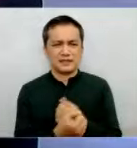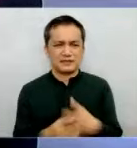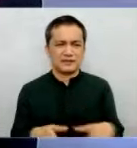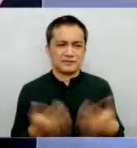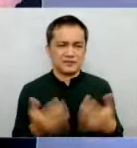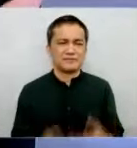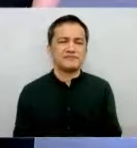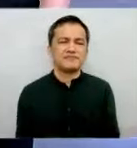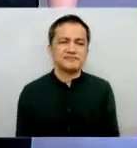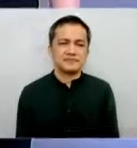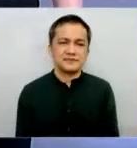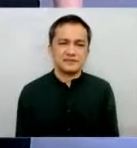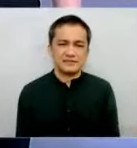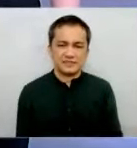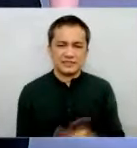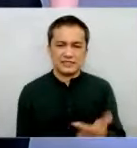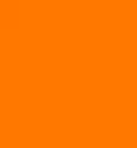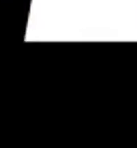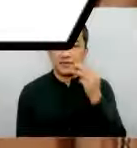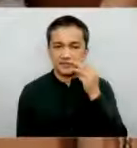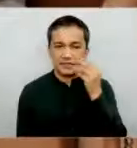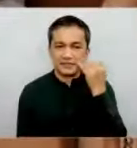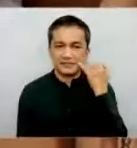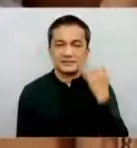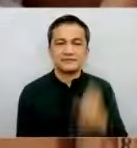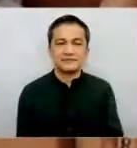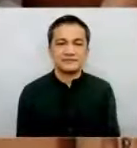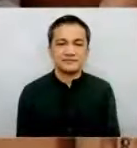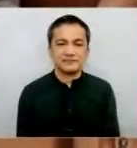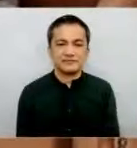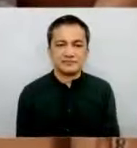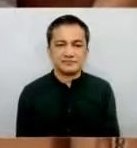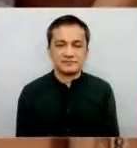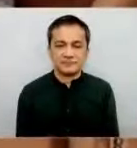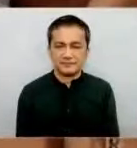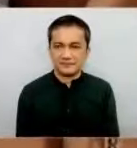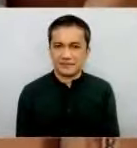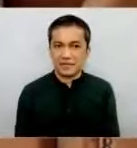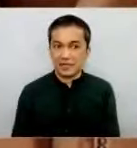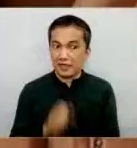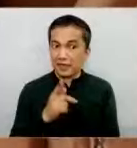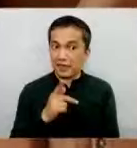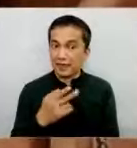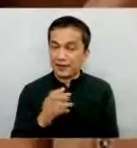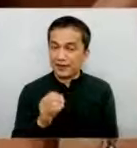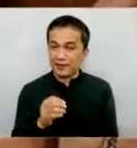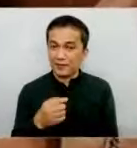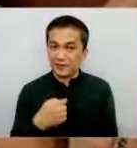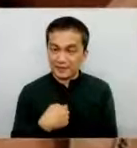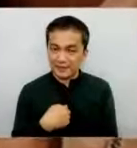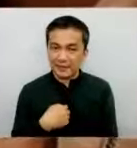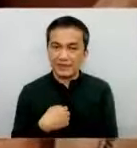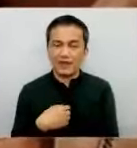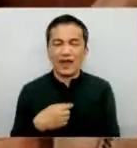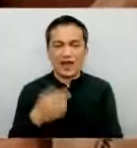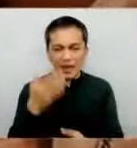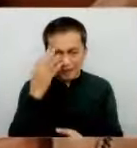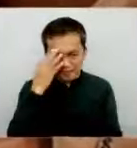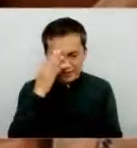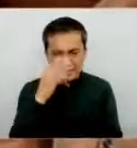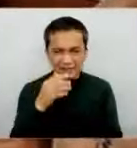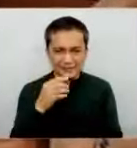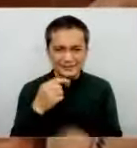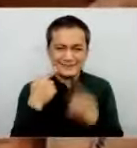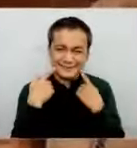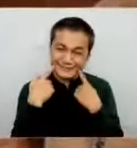ng balitang yan, si MJ Marfori. Echo Need! Layag na layag na nga! Abot tenga ang ngiti